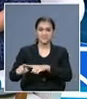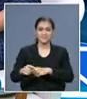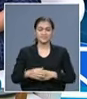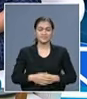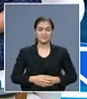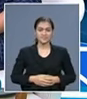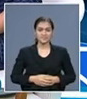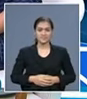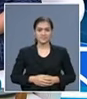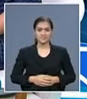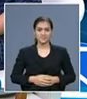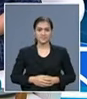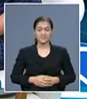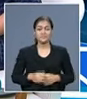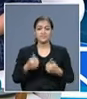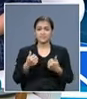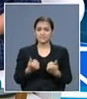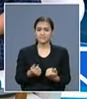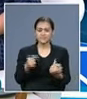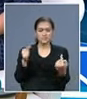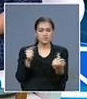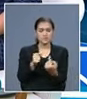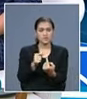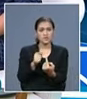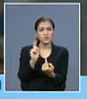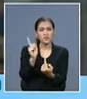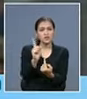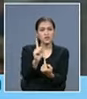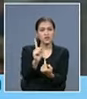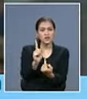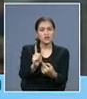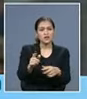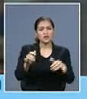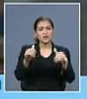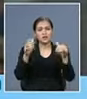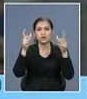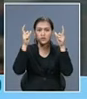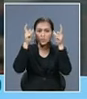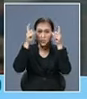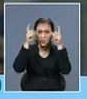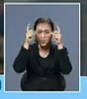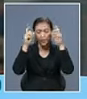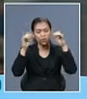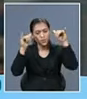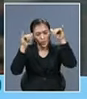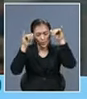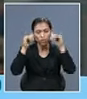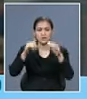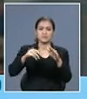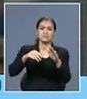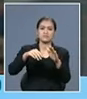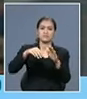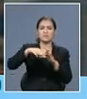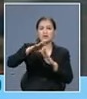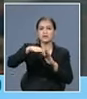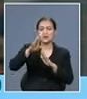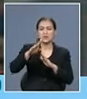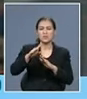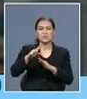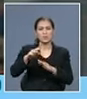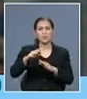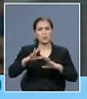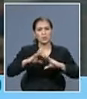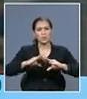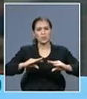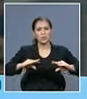ส่วนของสถานการณ์การขาดแคลนวัวแล้วก็ควายในภาคเหนือด้วยค่ะโอ้โหอันนี้น่าเป็นห่วงเลยทีเดียวนอกจาก